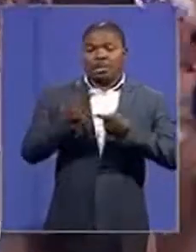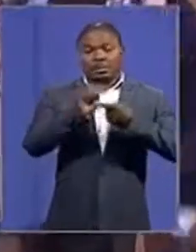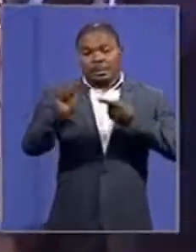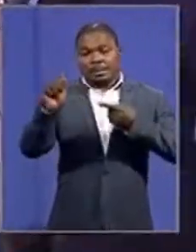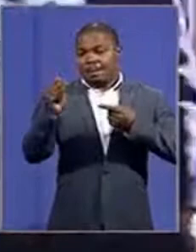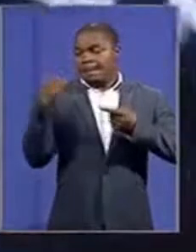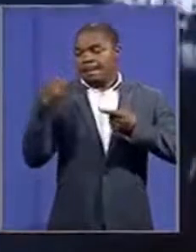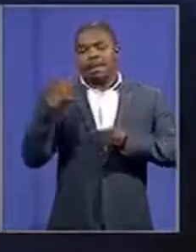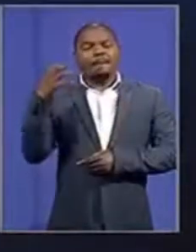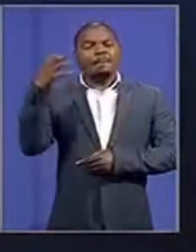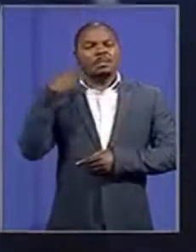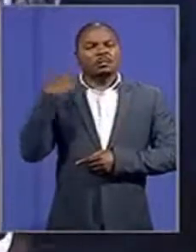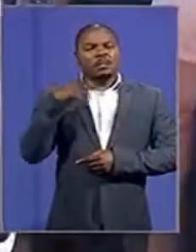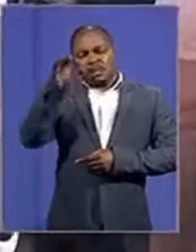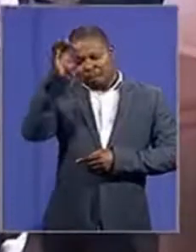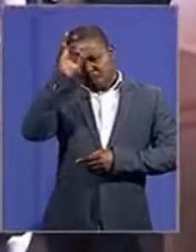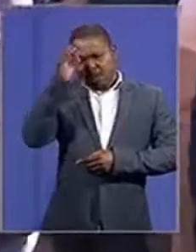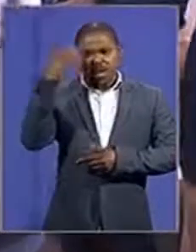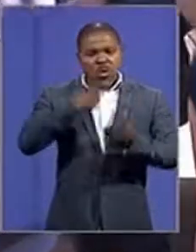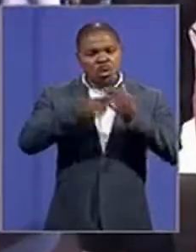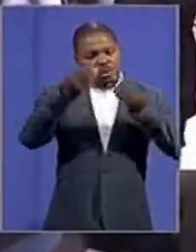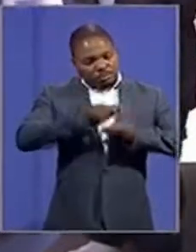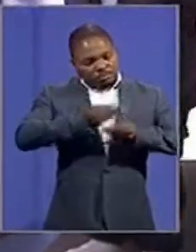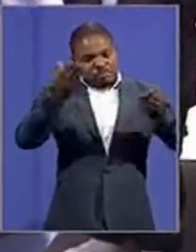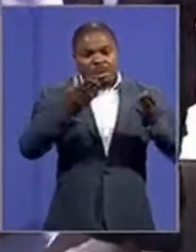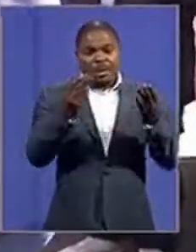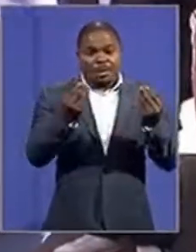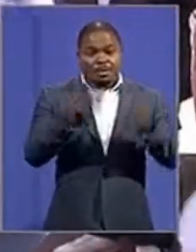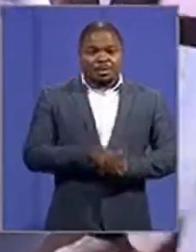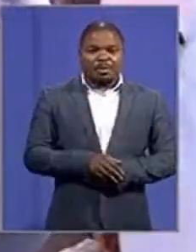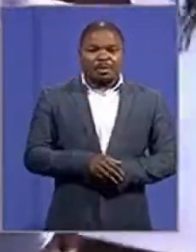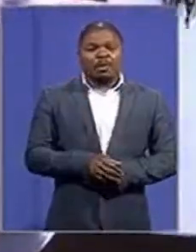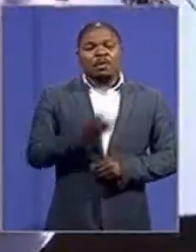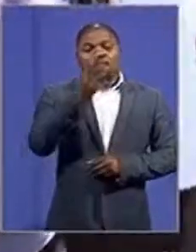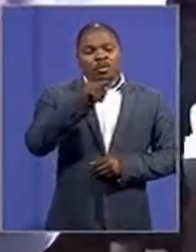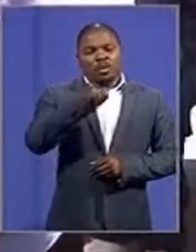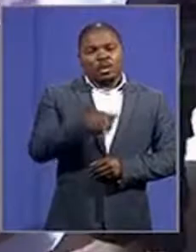tseo di rebotsweng ke tona ya mapodisi beke e fetileng, batho ba le